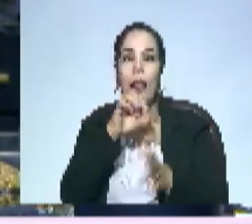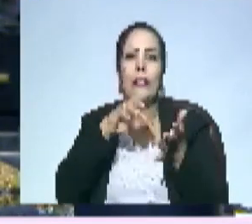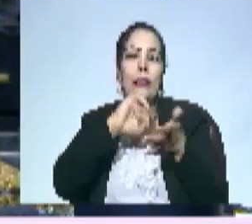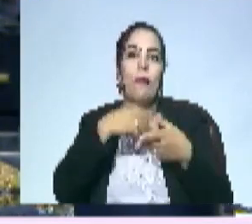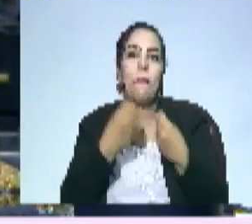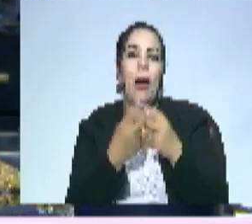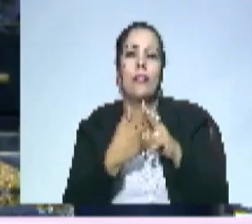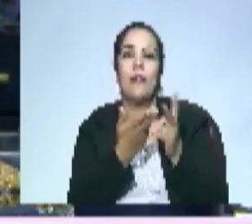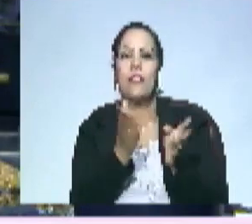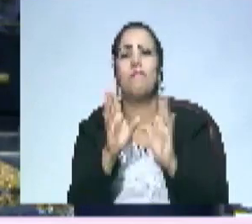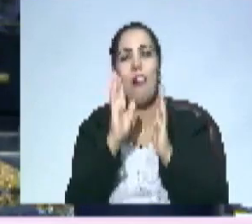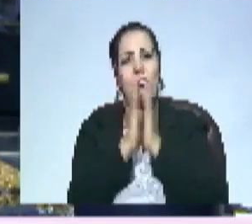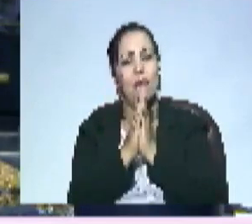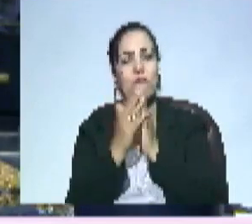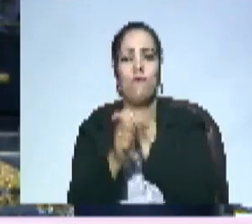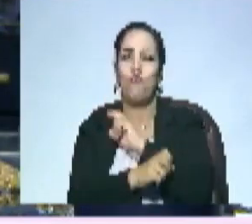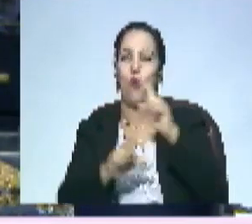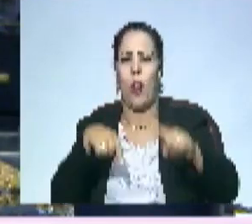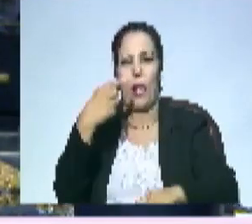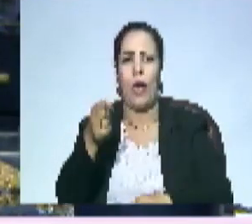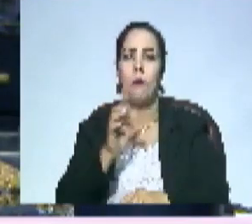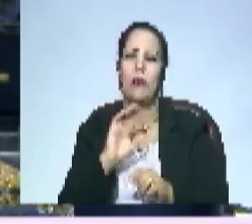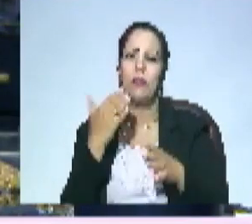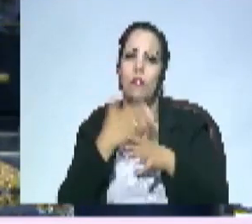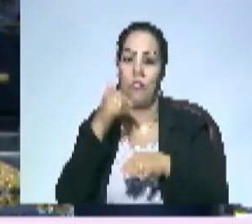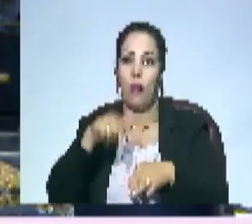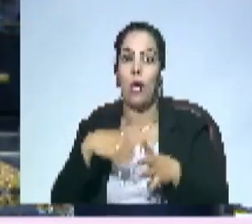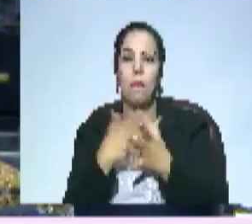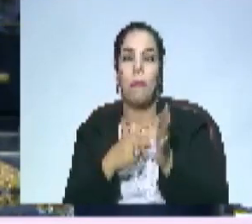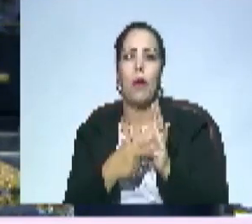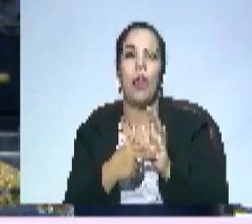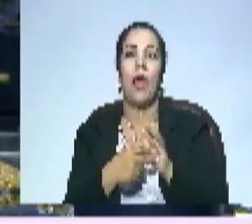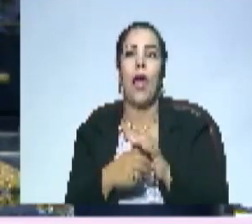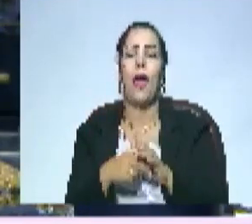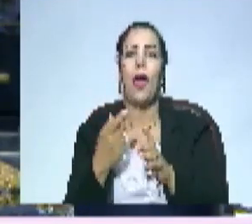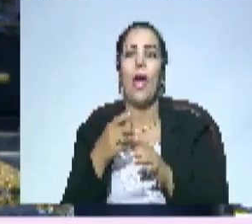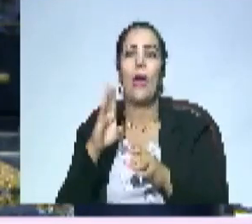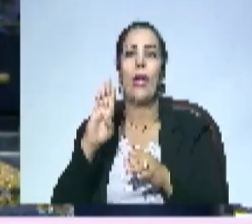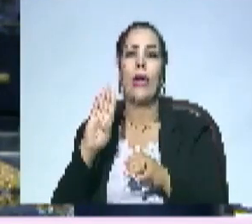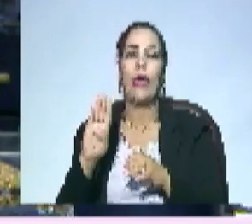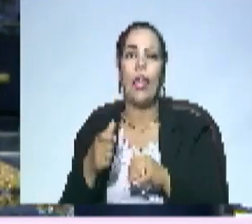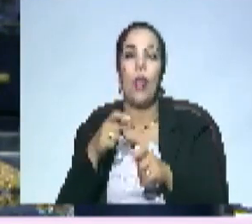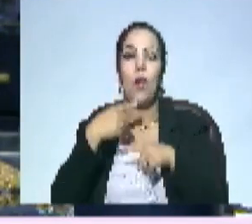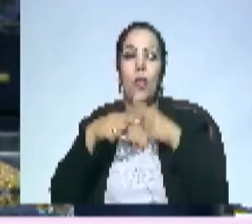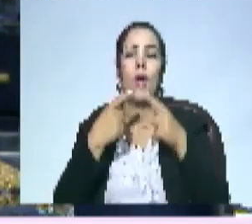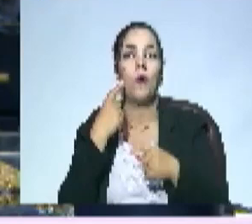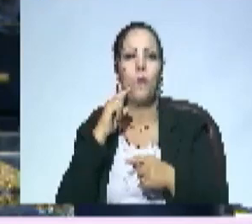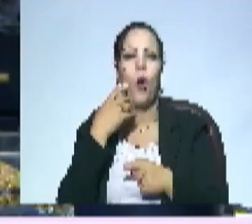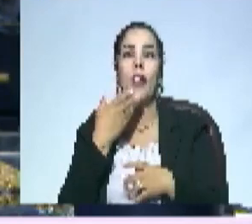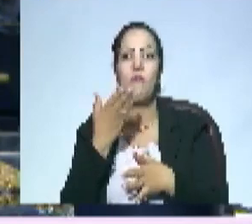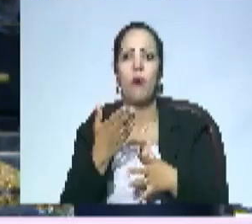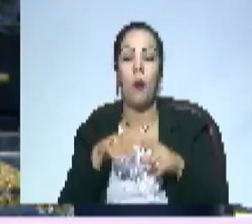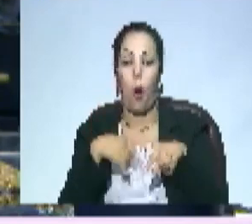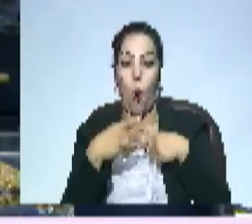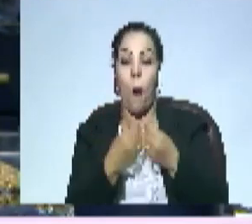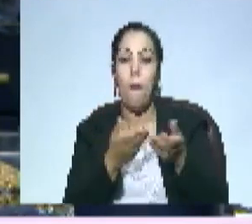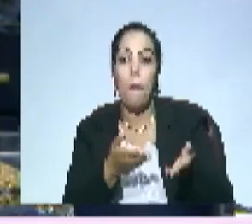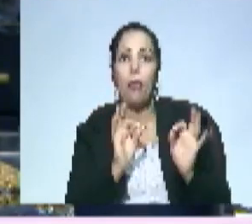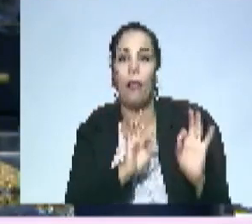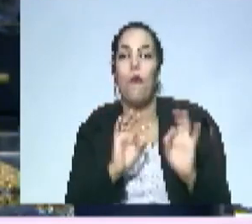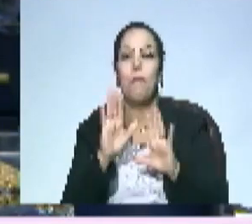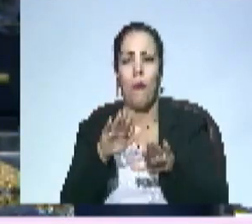لكن معلش هنعمله الحلقه الجايه النهارده بس هنعمل الكنالوني الحلو عشان ايه فرصه ان معانا الكنالوني نفسه